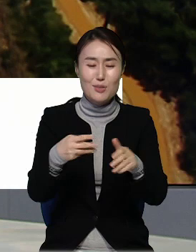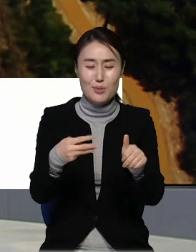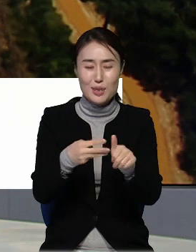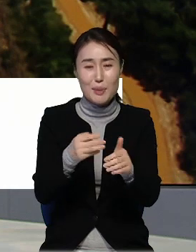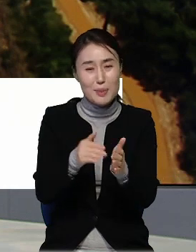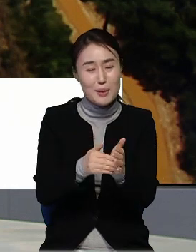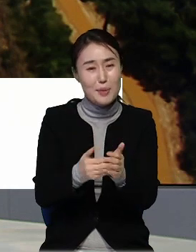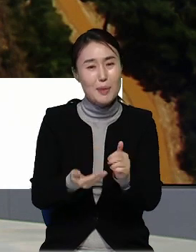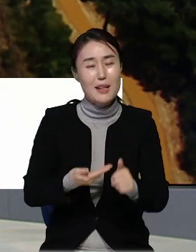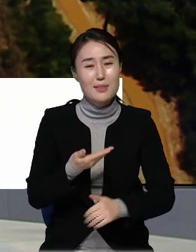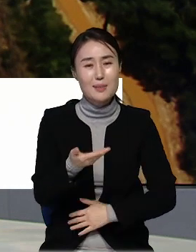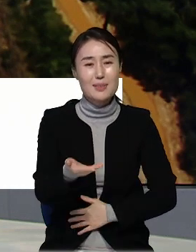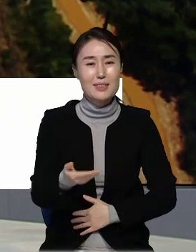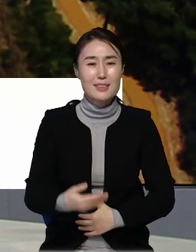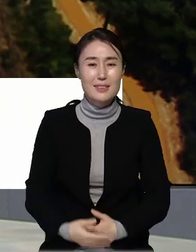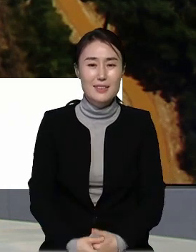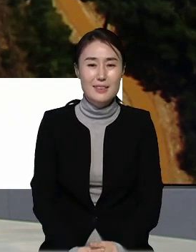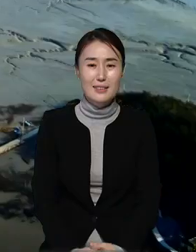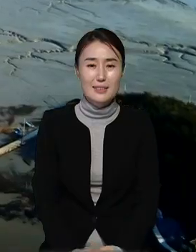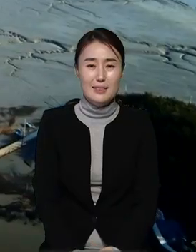기자가 알려드립니다.